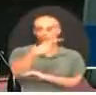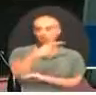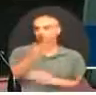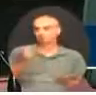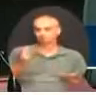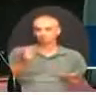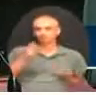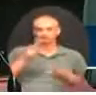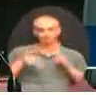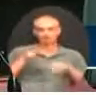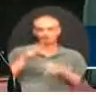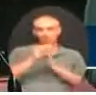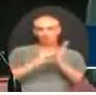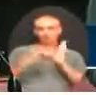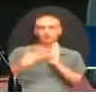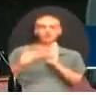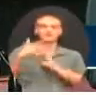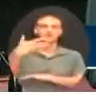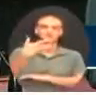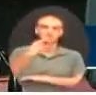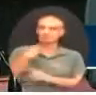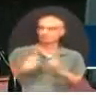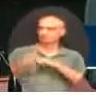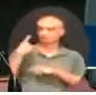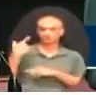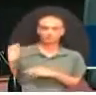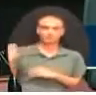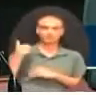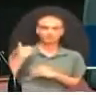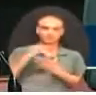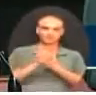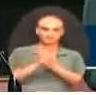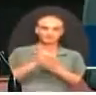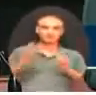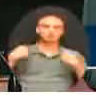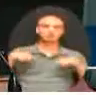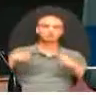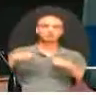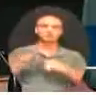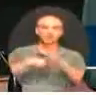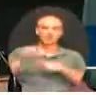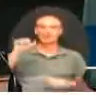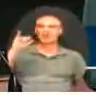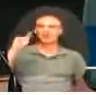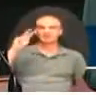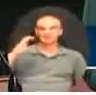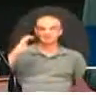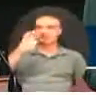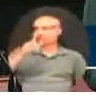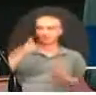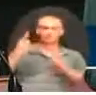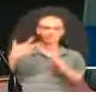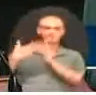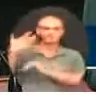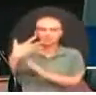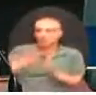כשמה כן, היא מתעסקת בדוחות של מבקר המדינה. בשבוע שעבר פנה ידידי יו"ר ועדת כלכלה, חבר הכנסת איתן כבל, למבקר המדינה, וביקש